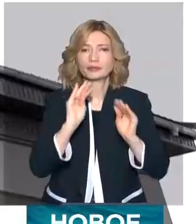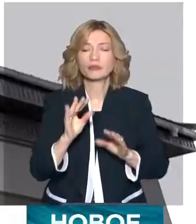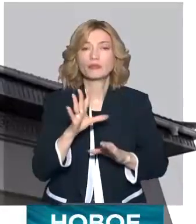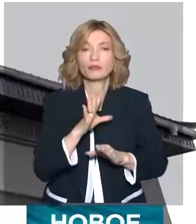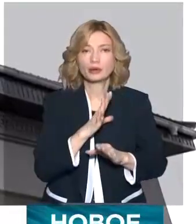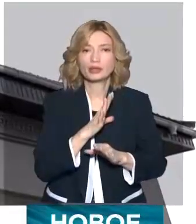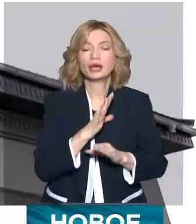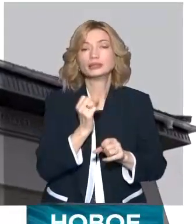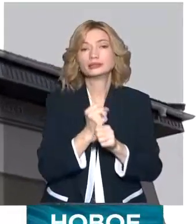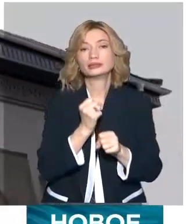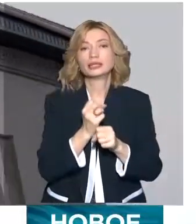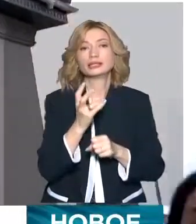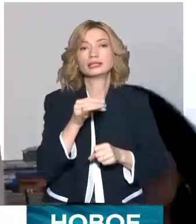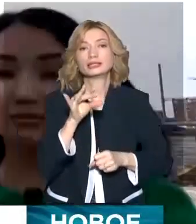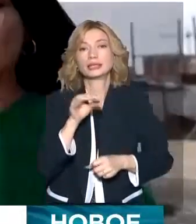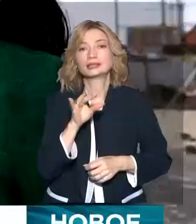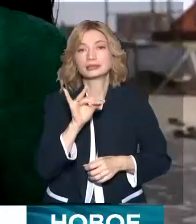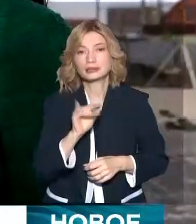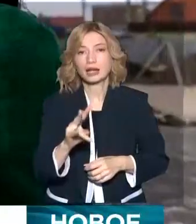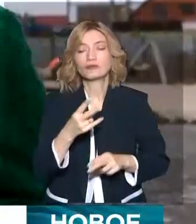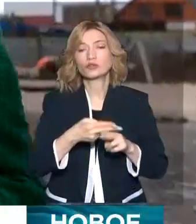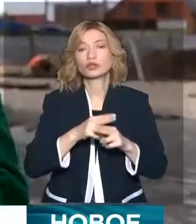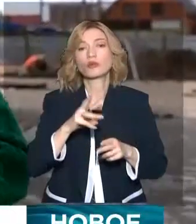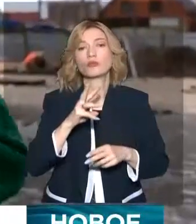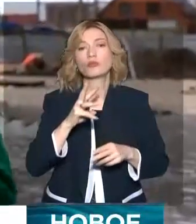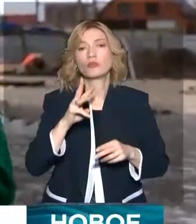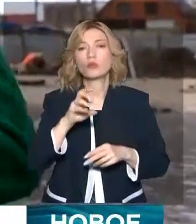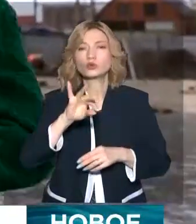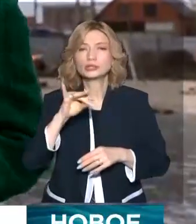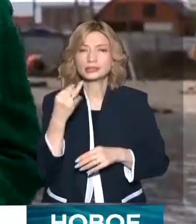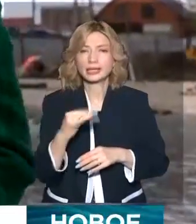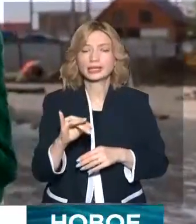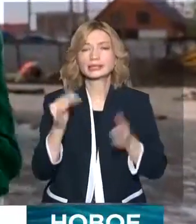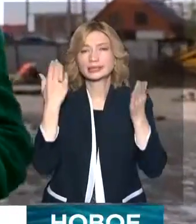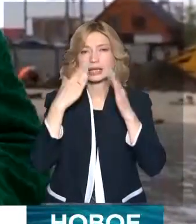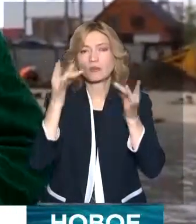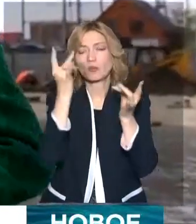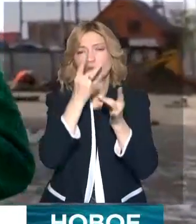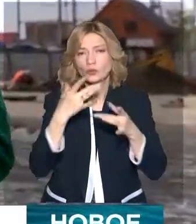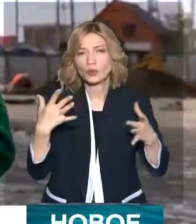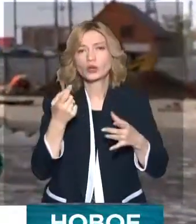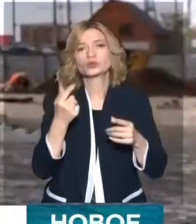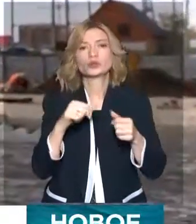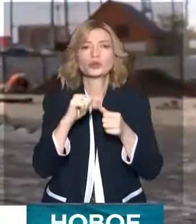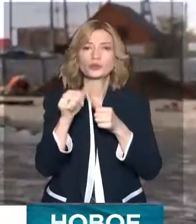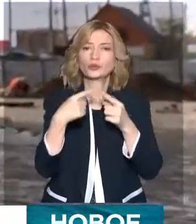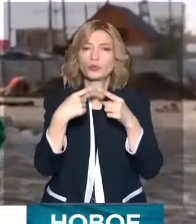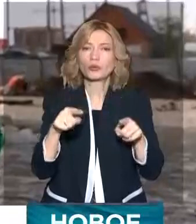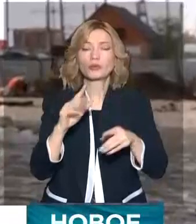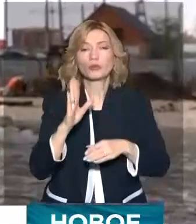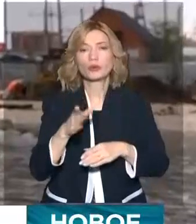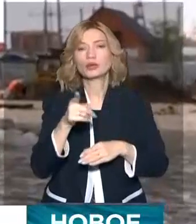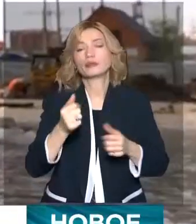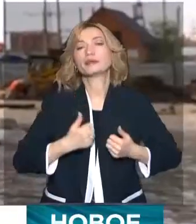использовали нитрит титан. Музей исламской культуры будет несколько отличаться от первозданного вида мечети, но авторы проекта